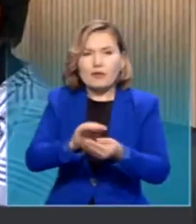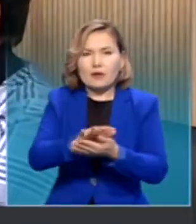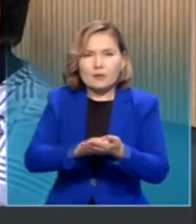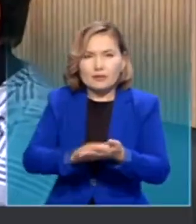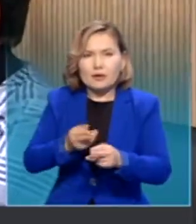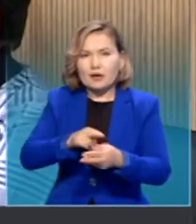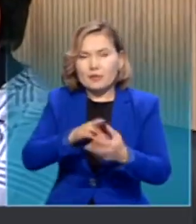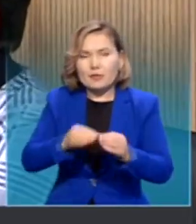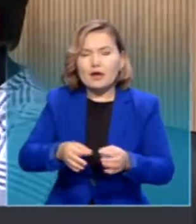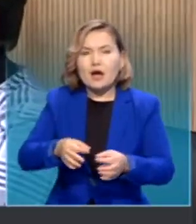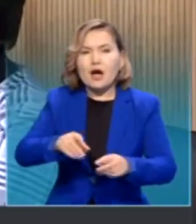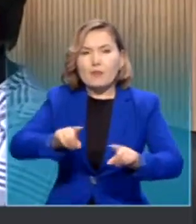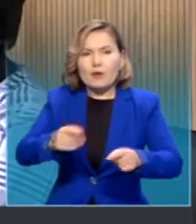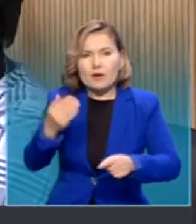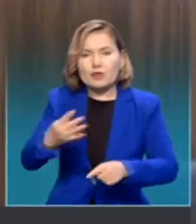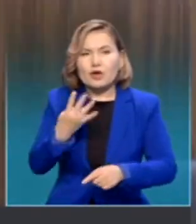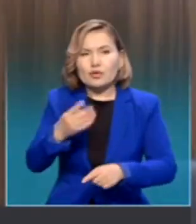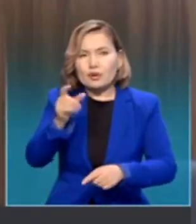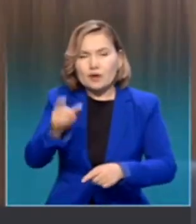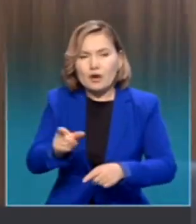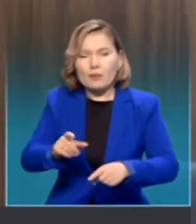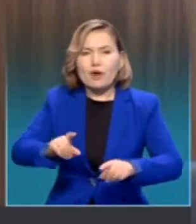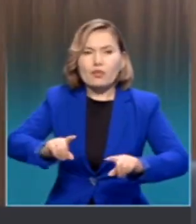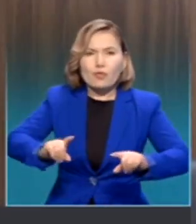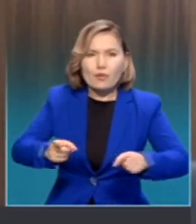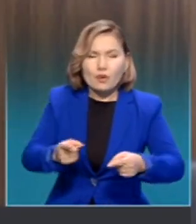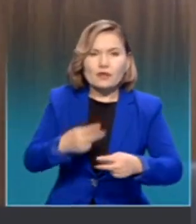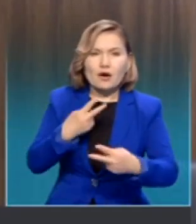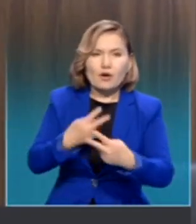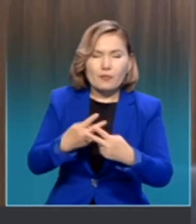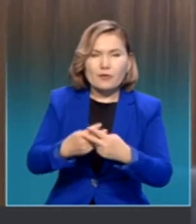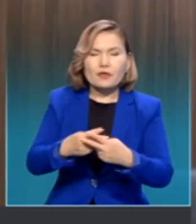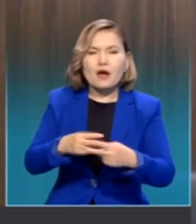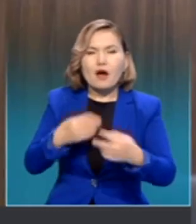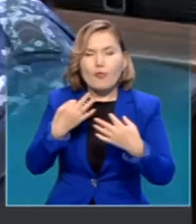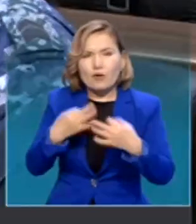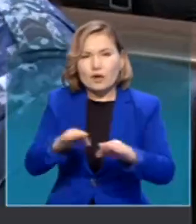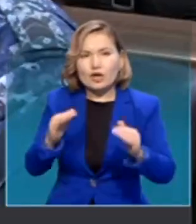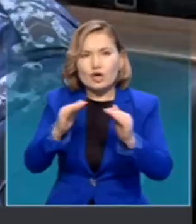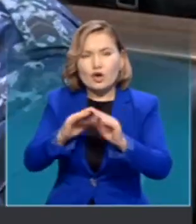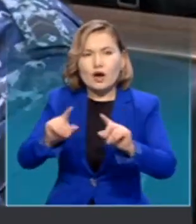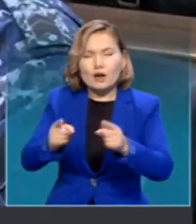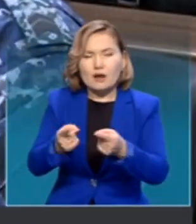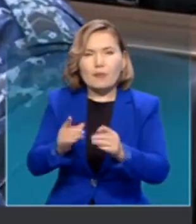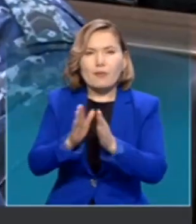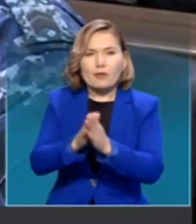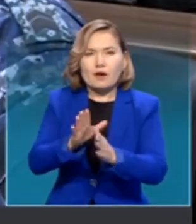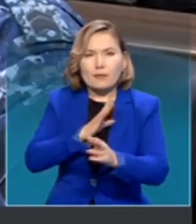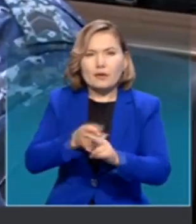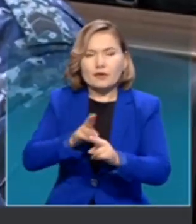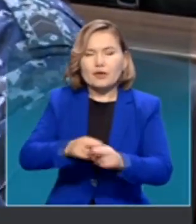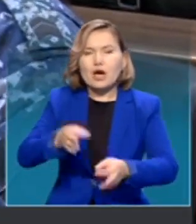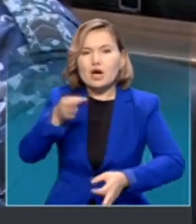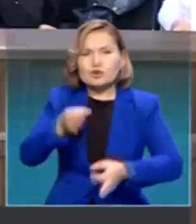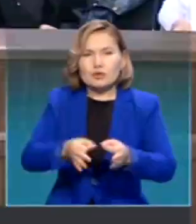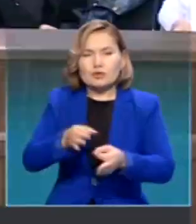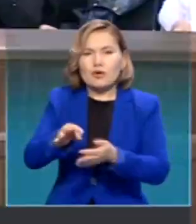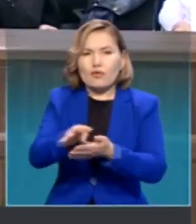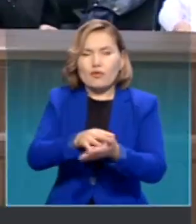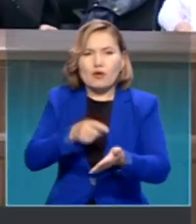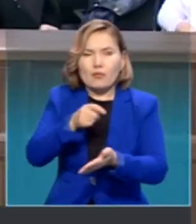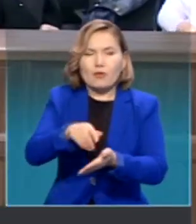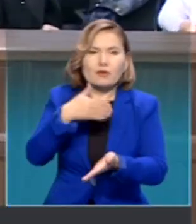бар. Сондай-ақ сотталушылардың төртеуінде уақытша ұстау изоляторынан босатып, үй қамаққа жіберуді сұраған. Дегенмен сот